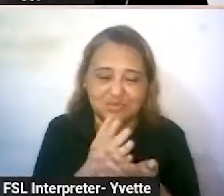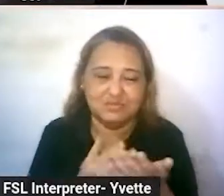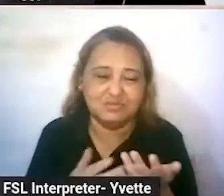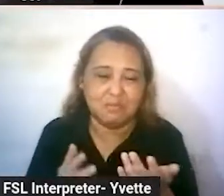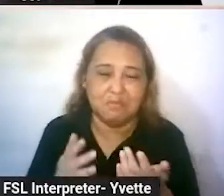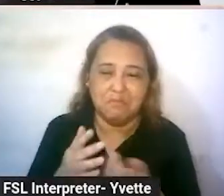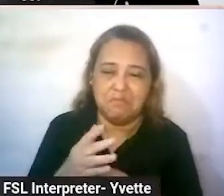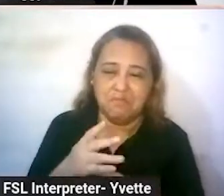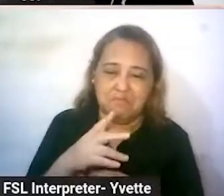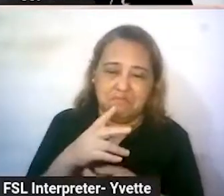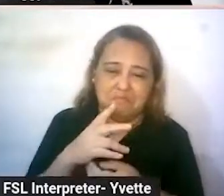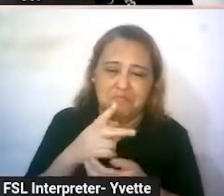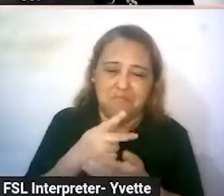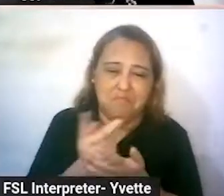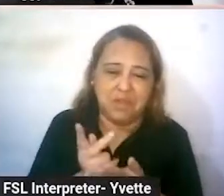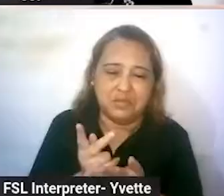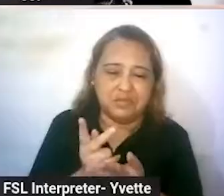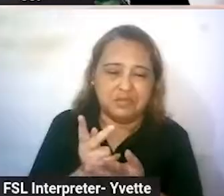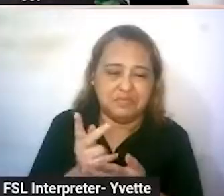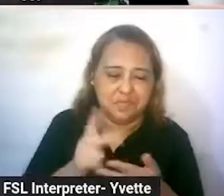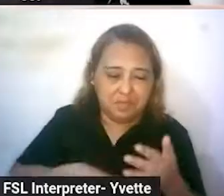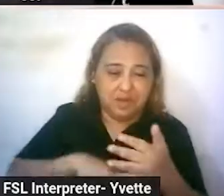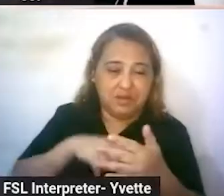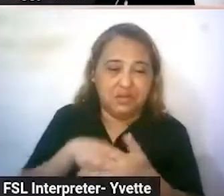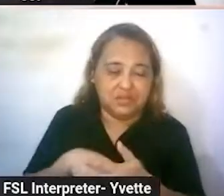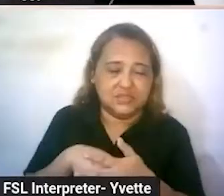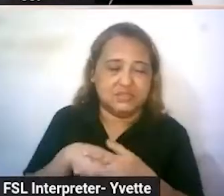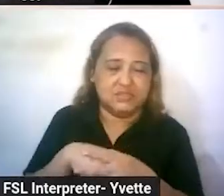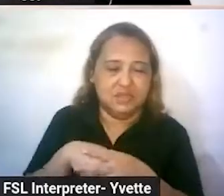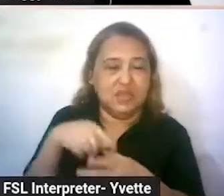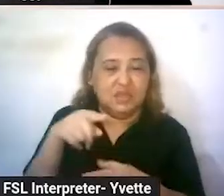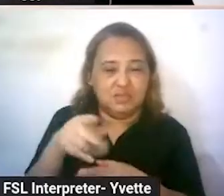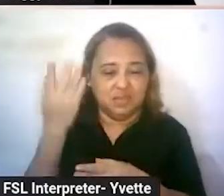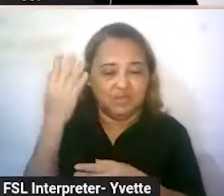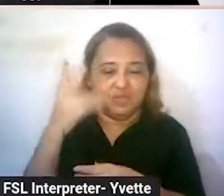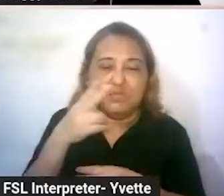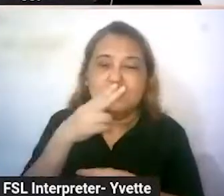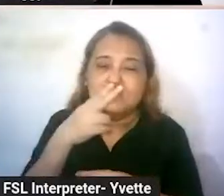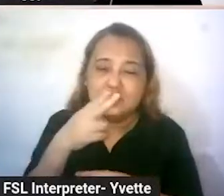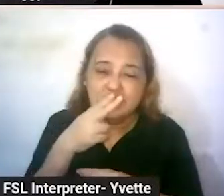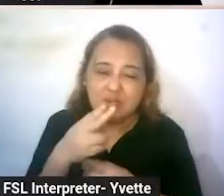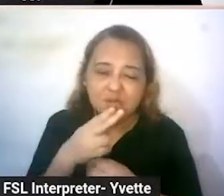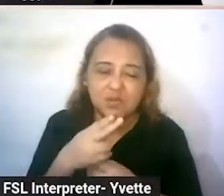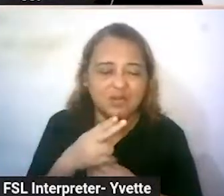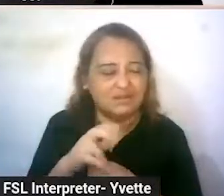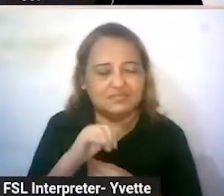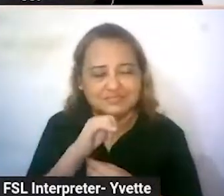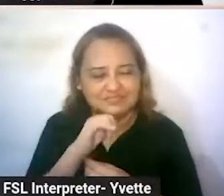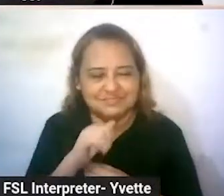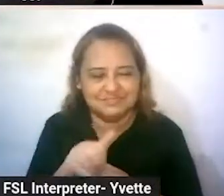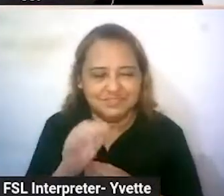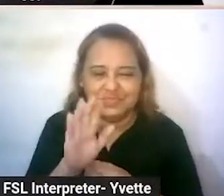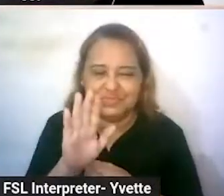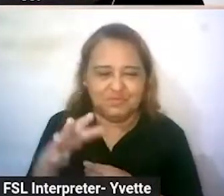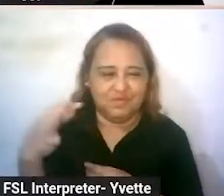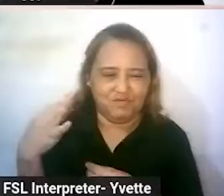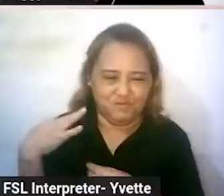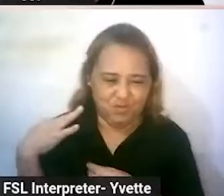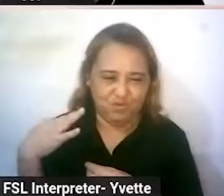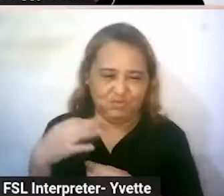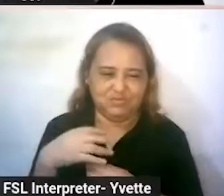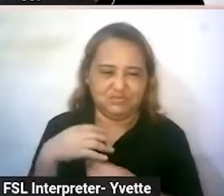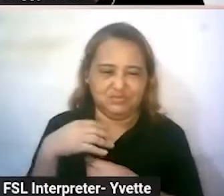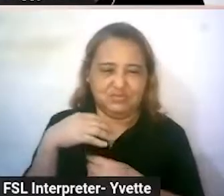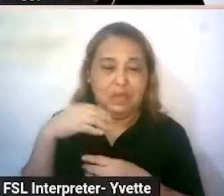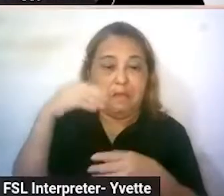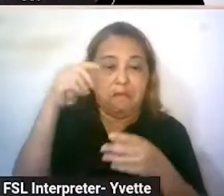nangigariliyo pa, hindi yun yung factor kung ba't ako nagkaroon ng muscular dystrophy. Kasi, pinagbubuntis mo pa lang